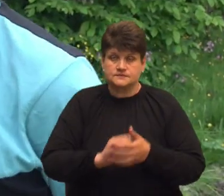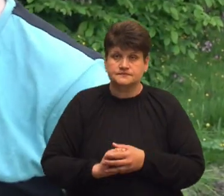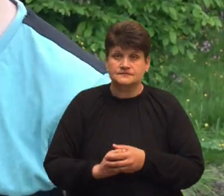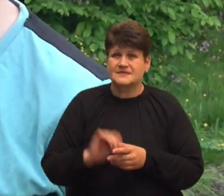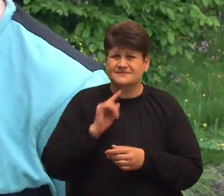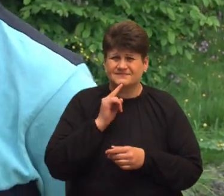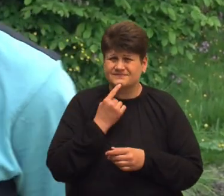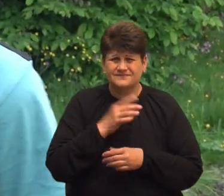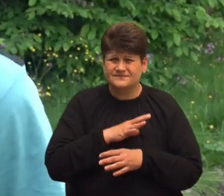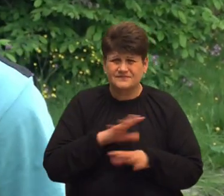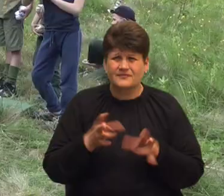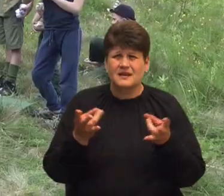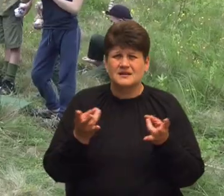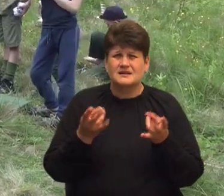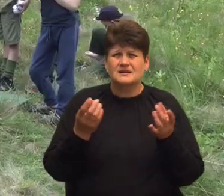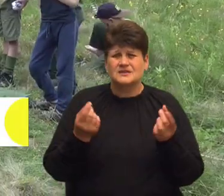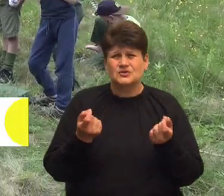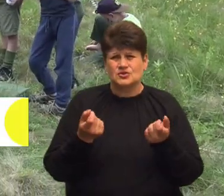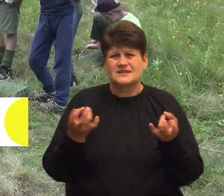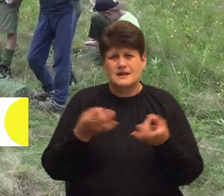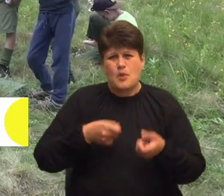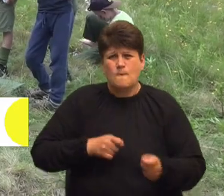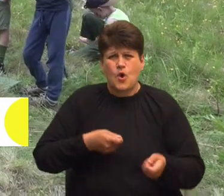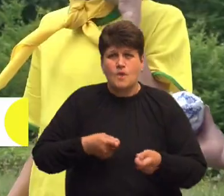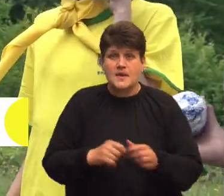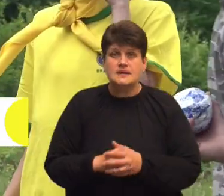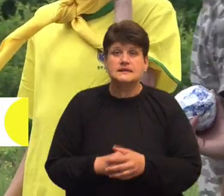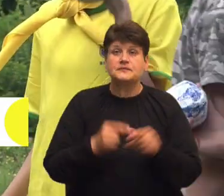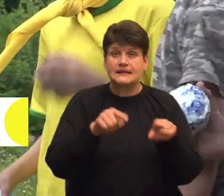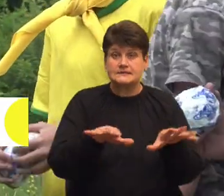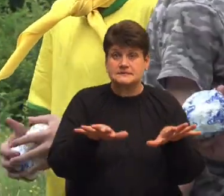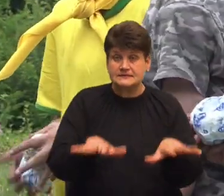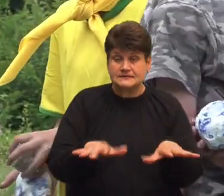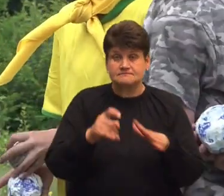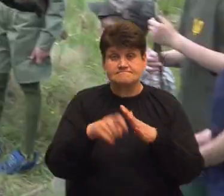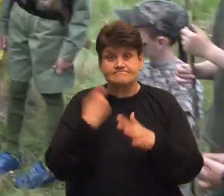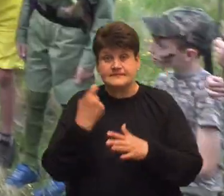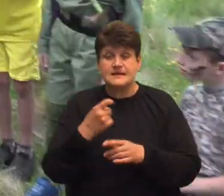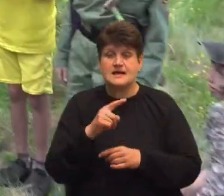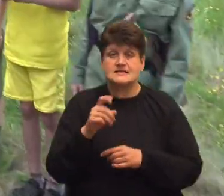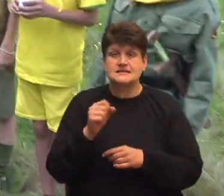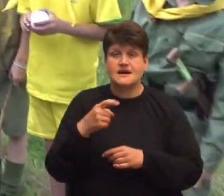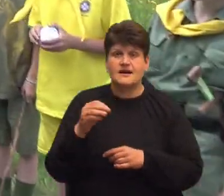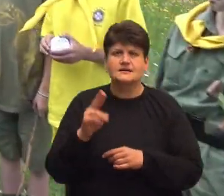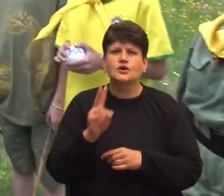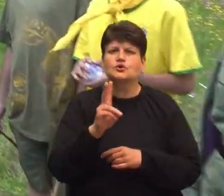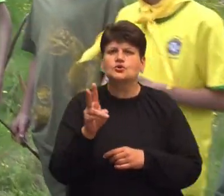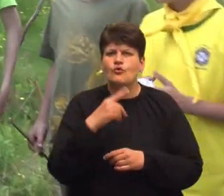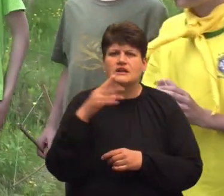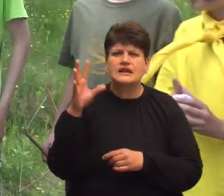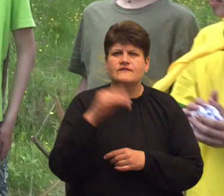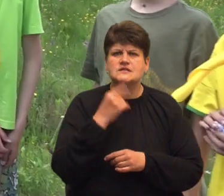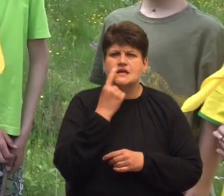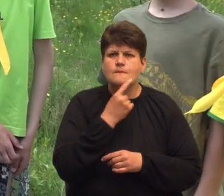Просто трошки треба було покопати А на цій локації діти відгадують загадки хто говорить на всіх мовах